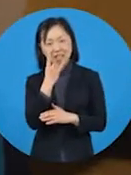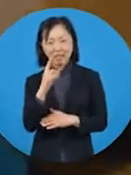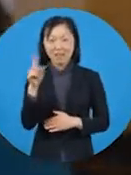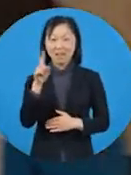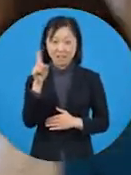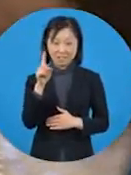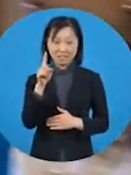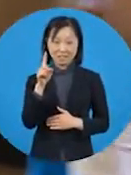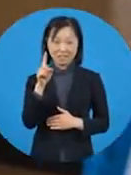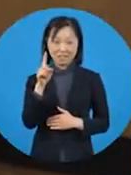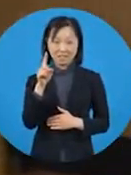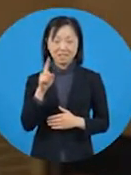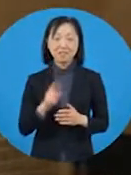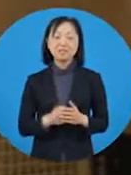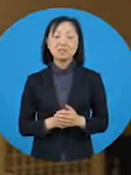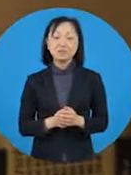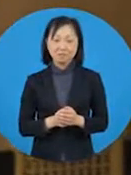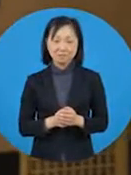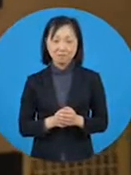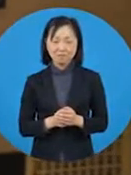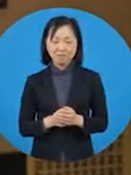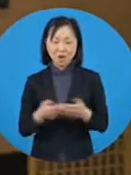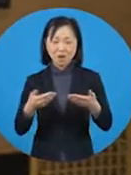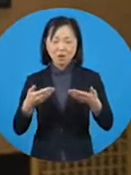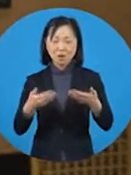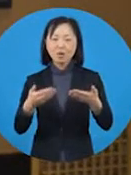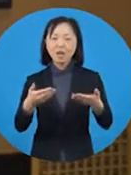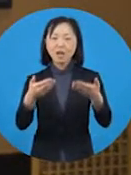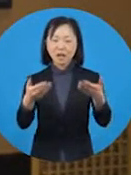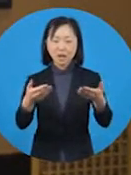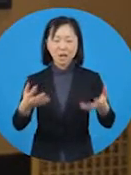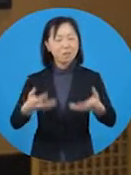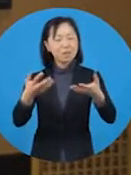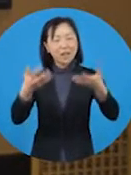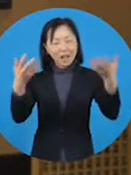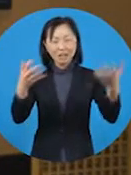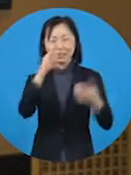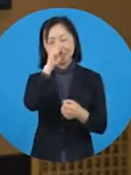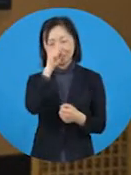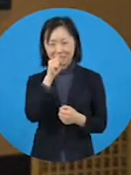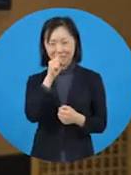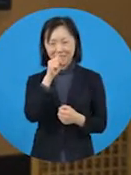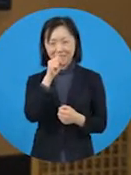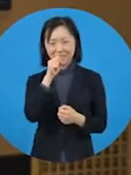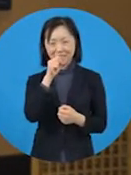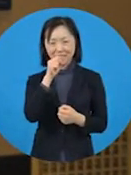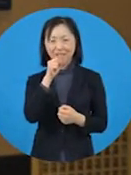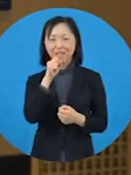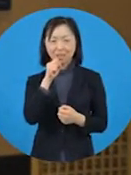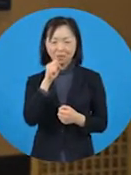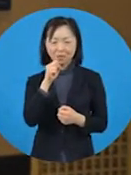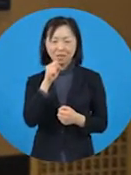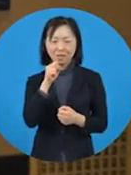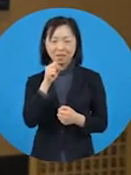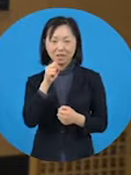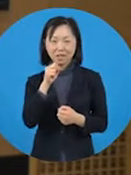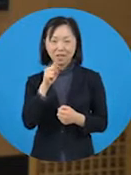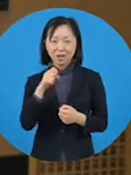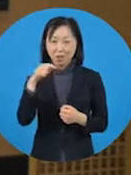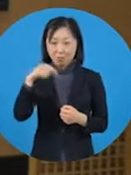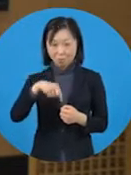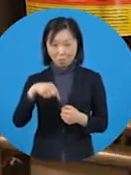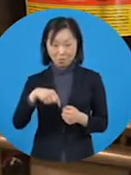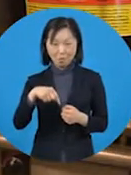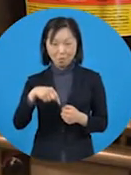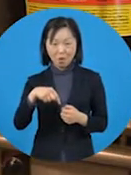って何かありますか？ はい、そうですね、この商店街がすごく盛り上がればいいなと思ってます。あとですね、うちのお店に